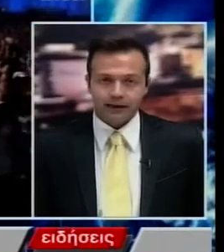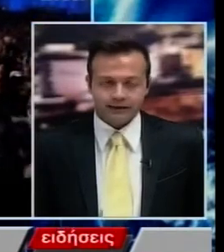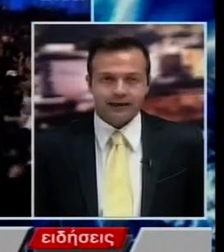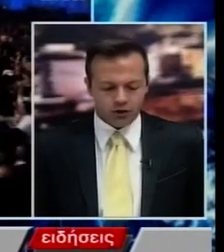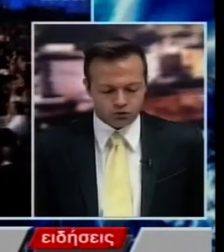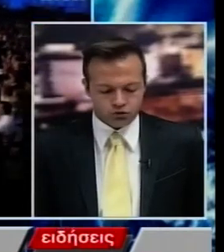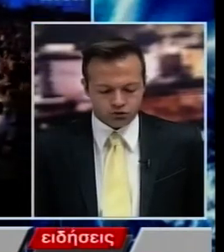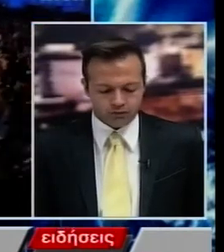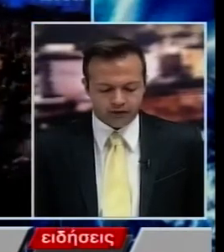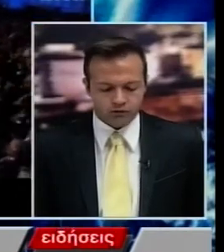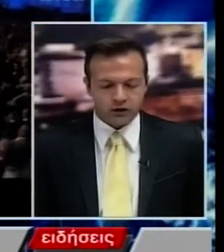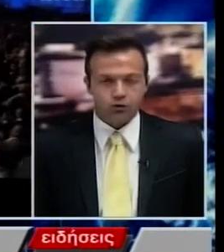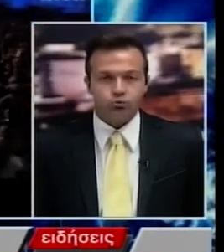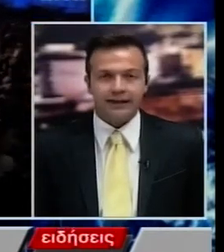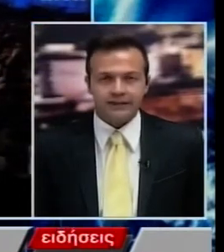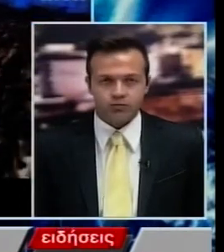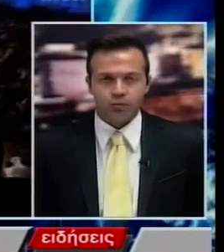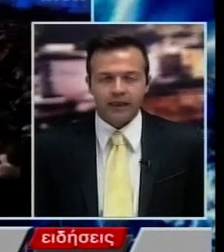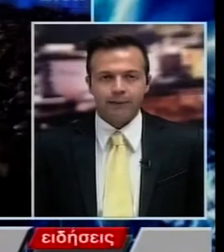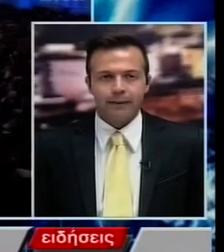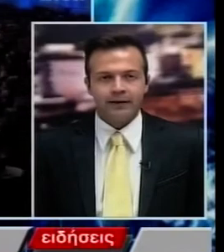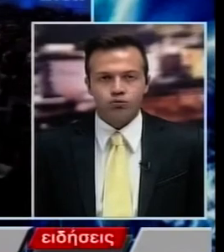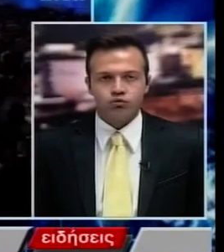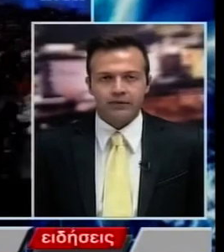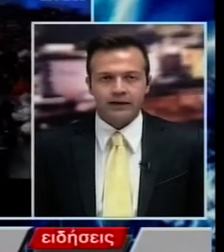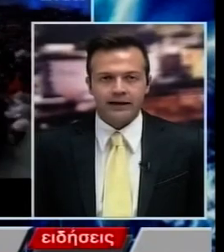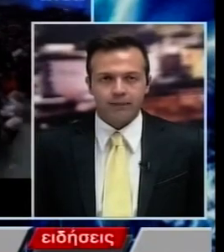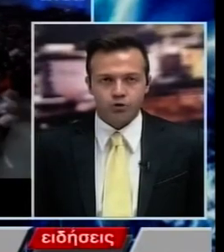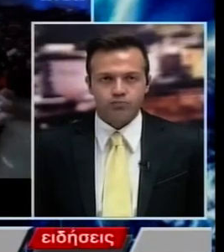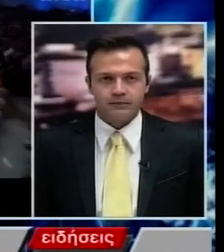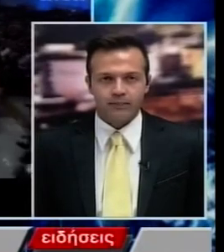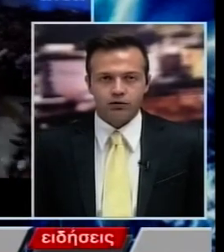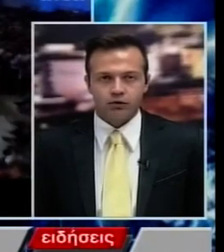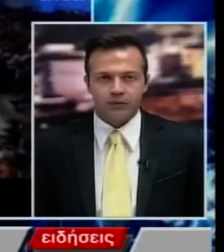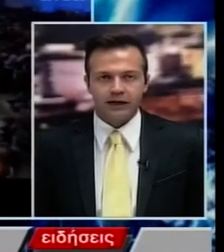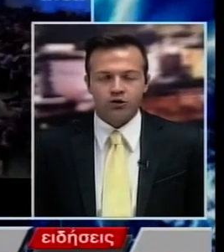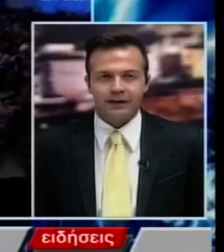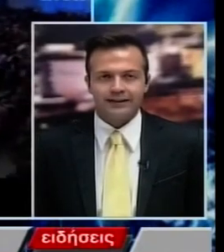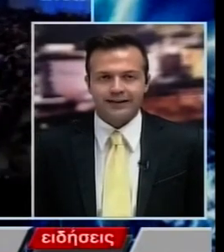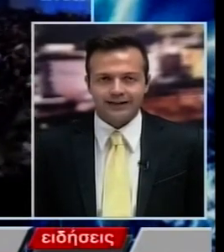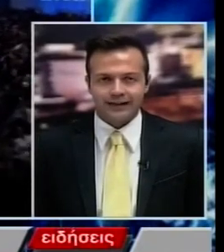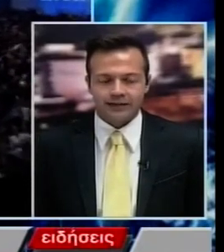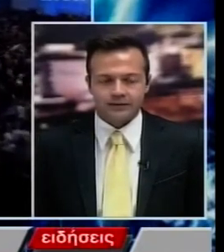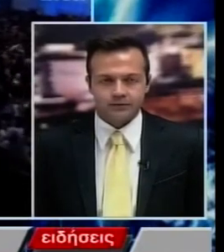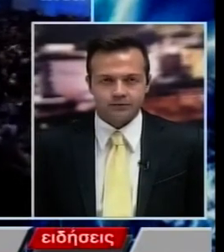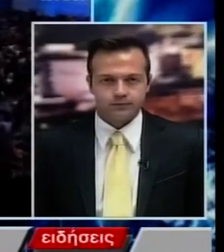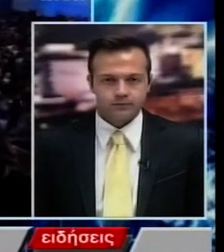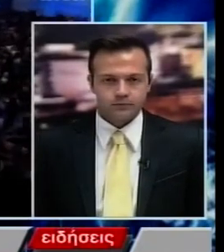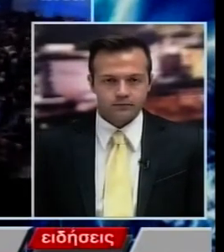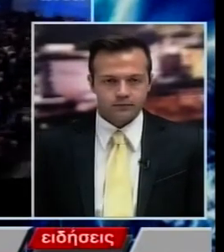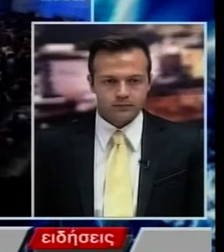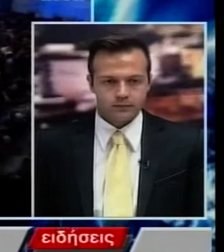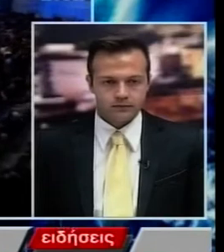είπε τέλος στον φαύλο κύκλο του λαϊκισμού. Πάμε να ακούσουμε ένα απόσπασμα από την ομιλία η οποία είναι σε εξέλιξη.